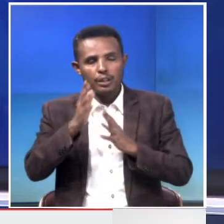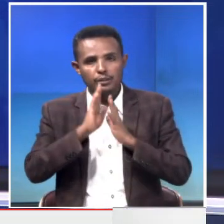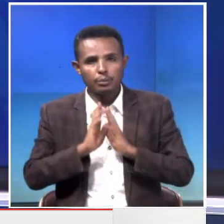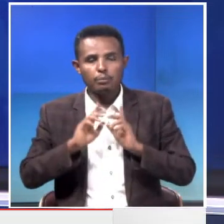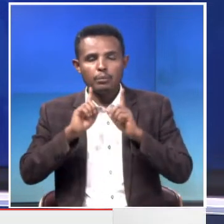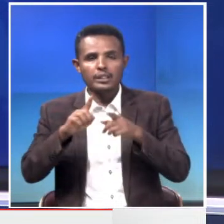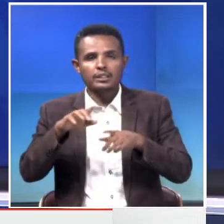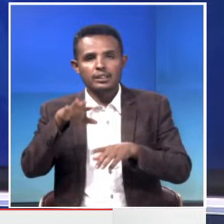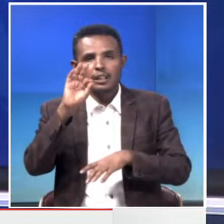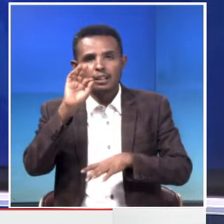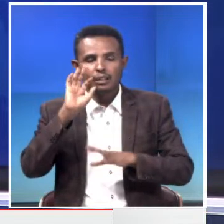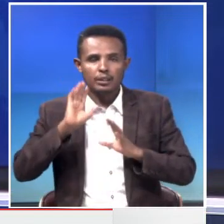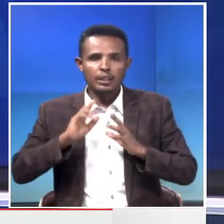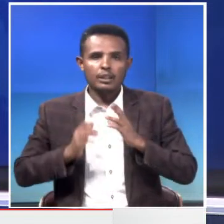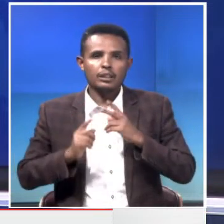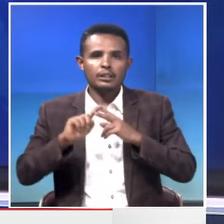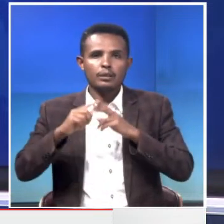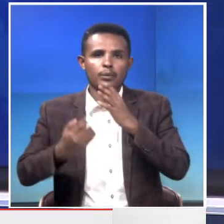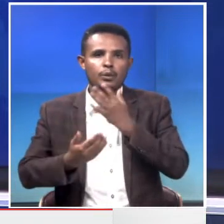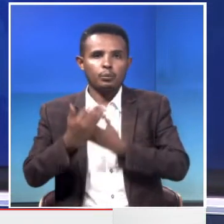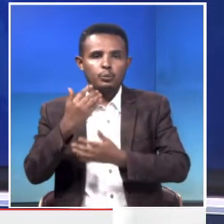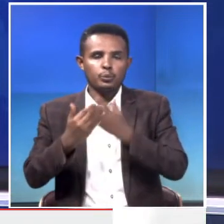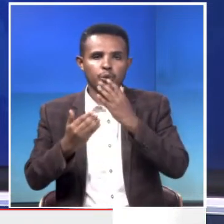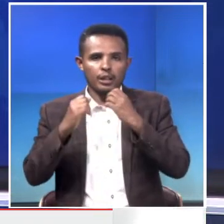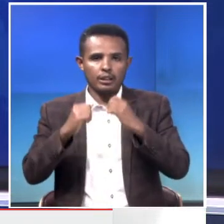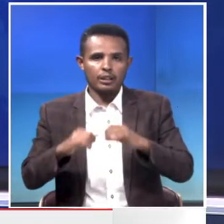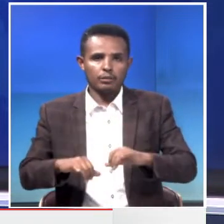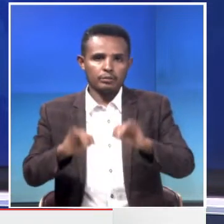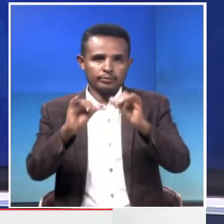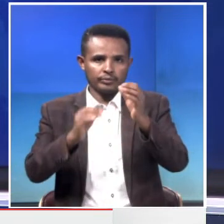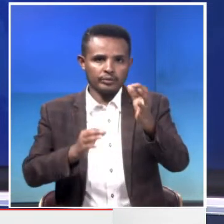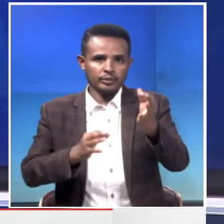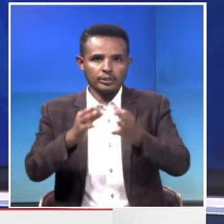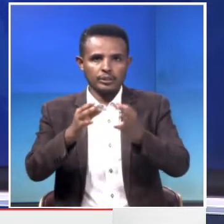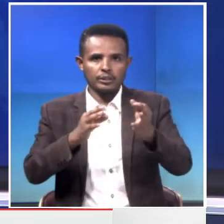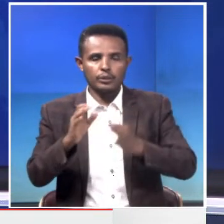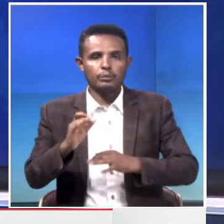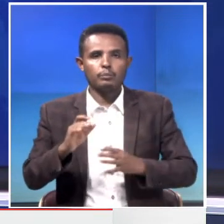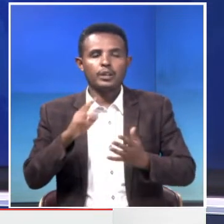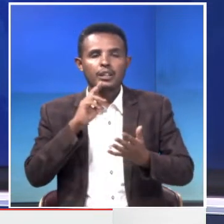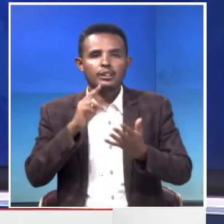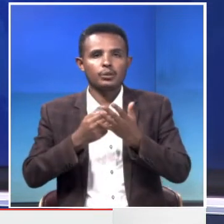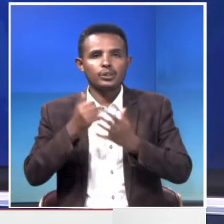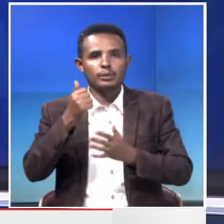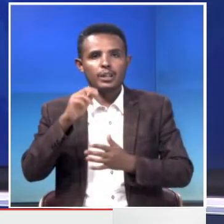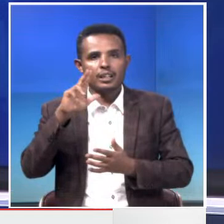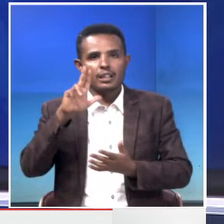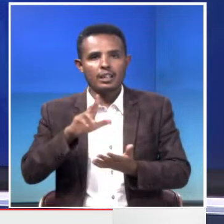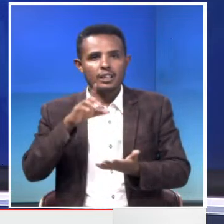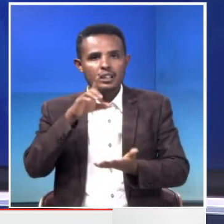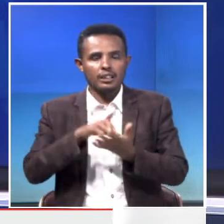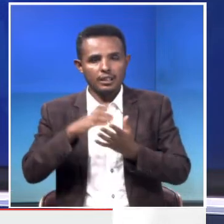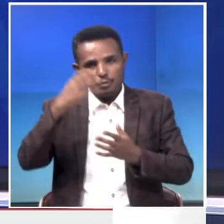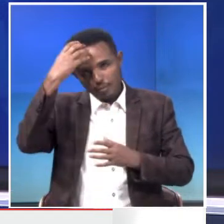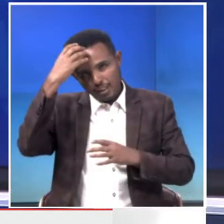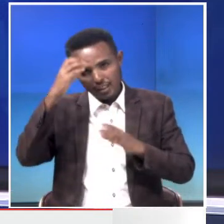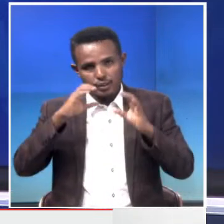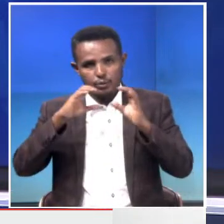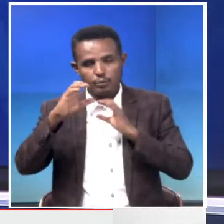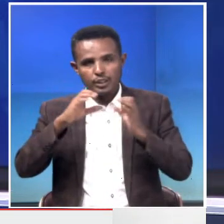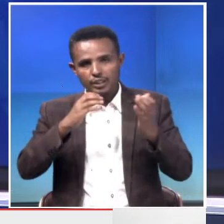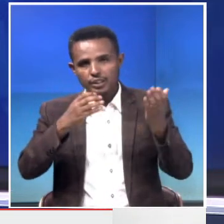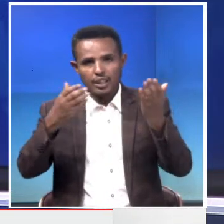እንዲያገኙ የተጀመረውን ውይይት አጠናክረው እንደሚቀጥሉም ገልጸዋል። መረጃው የእንጅባራ ከተማ መንግስት ኮሚኒኬሽን